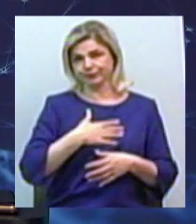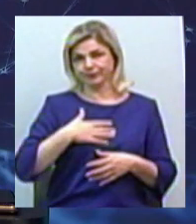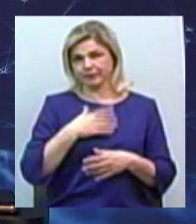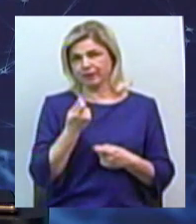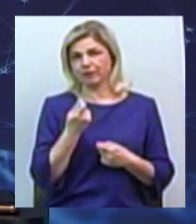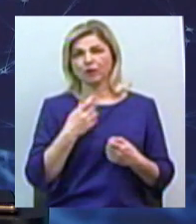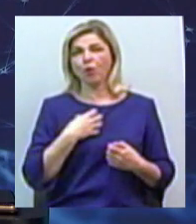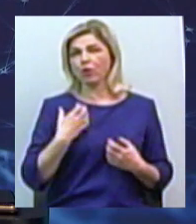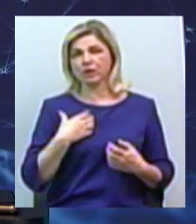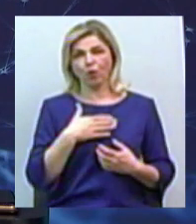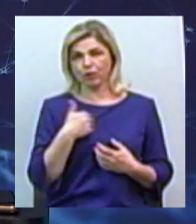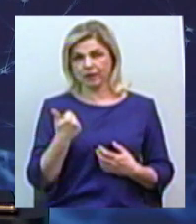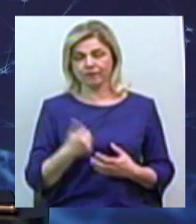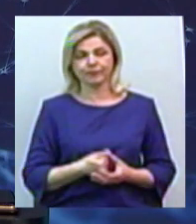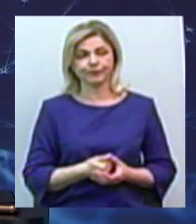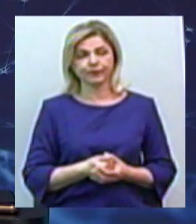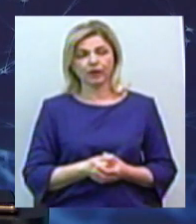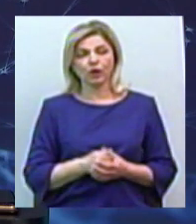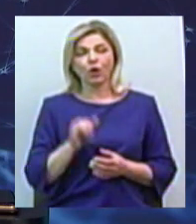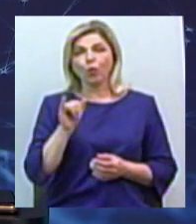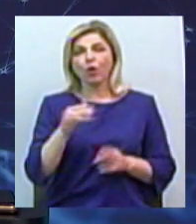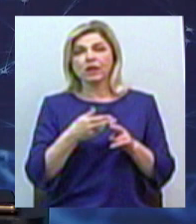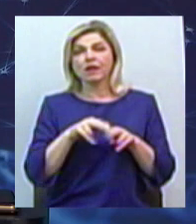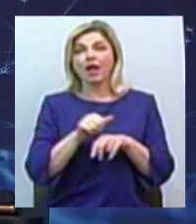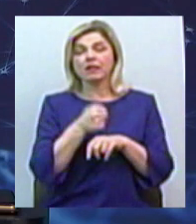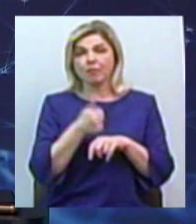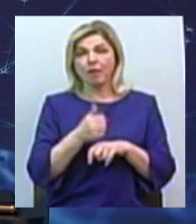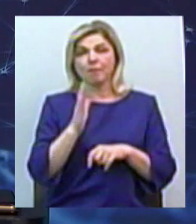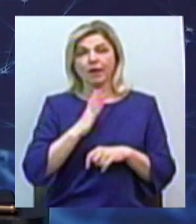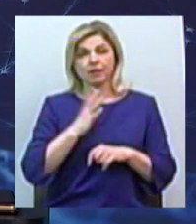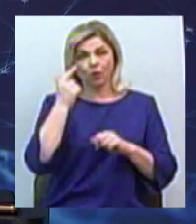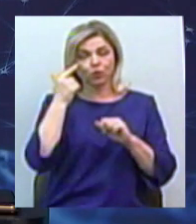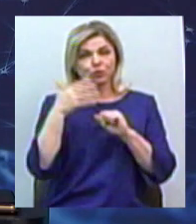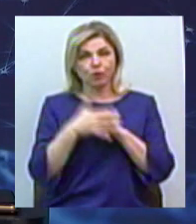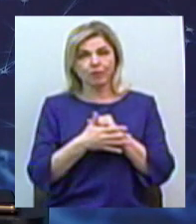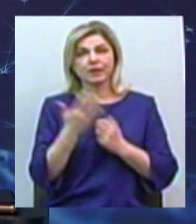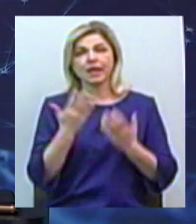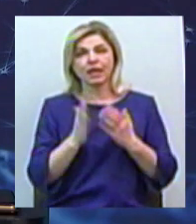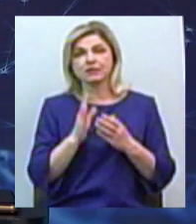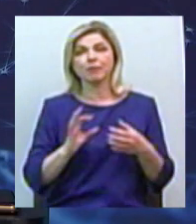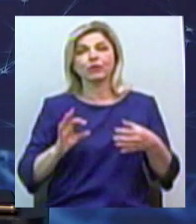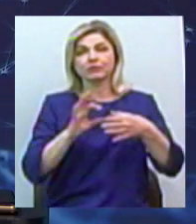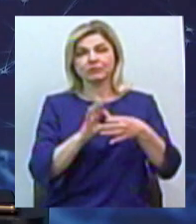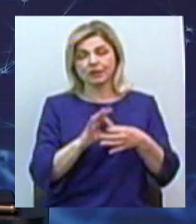автономію. І, відповідно, у нього було розуміння, що якщо він піде на союз з Надніпрянською Україною,